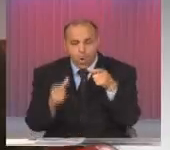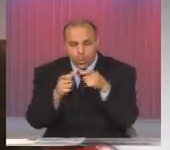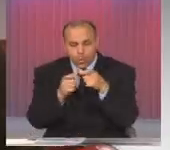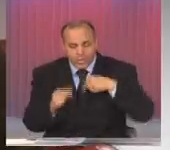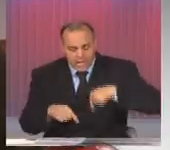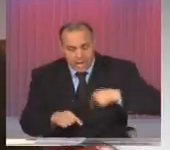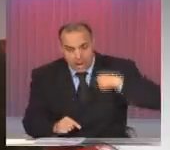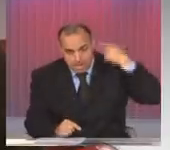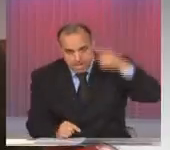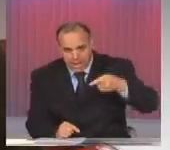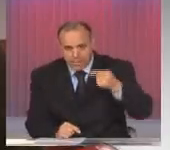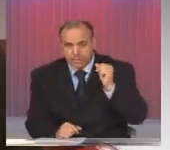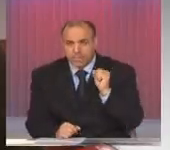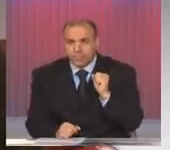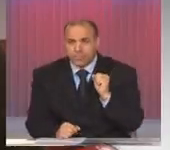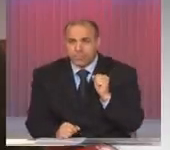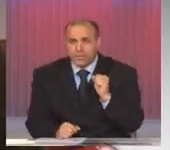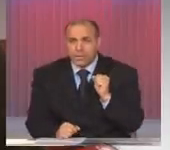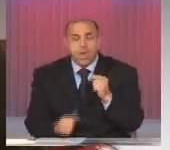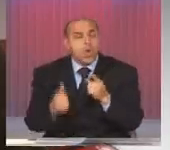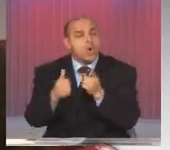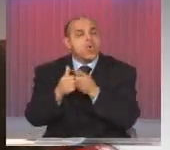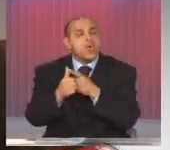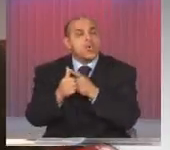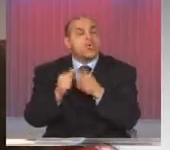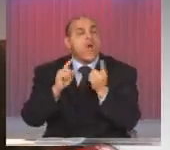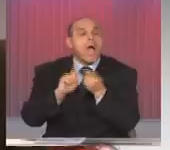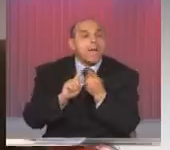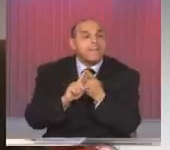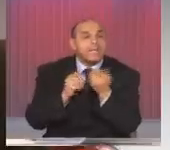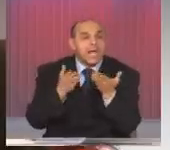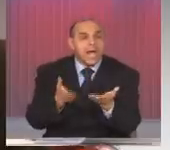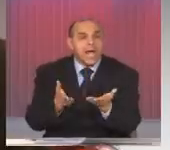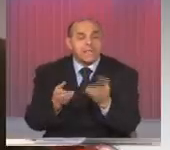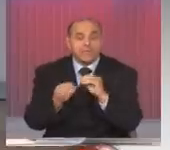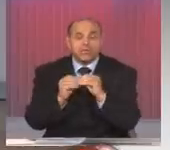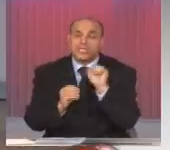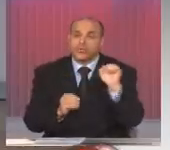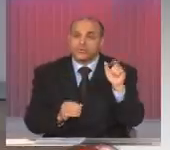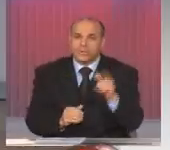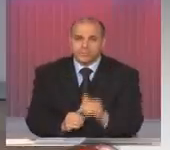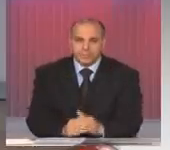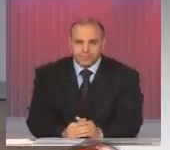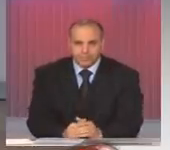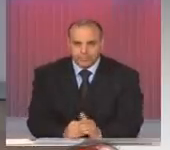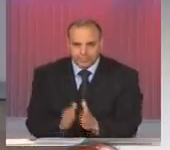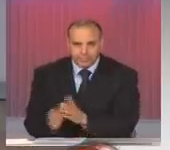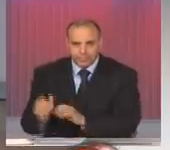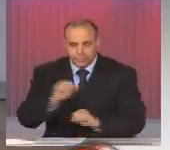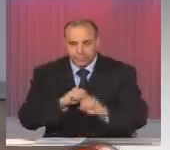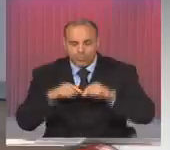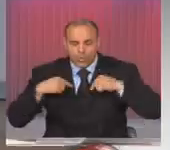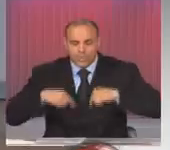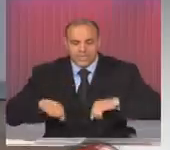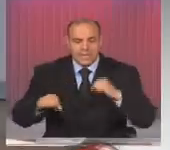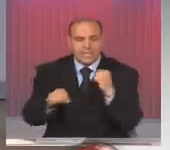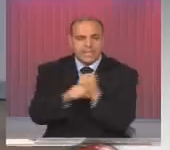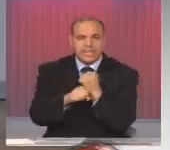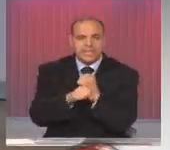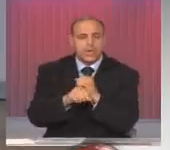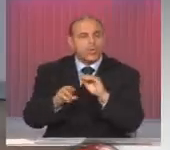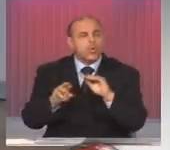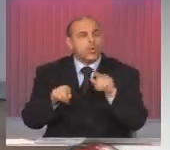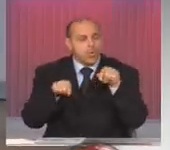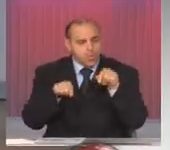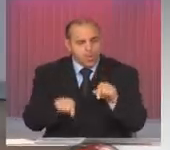القادمة حول أولوية وأهمية هذه الملفات الاجتماعية. نظمت وزارة التكوين المهني